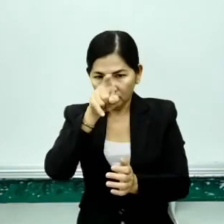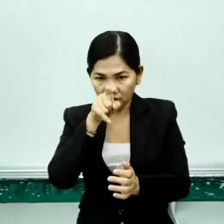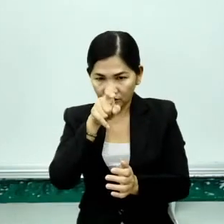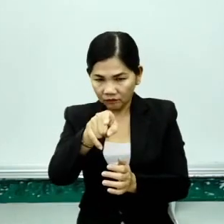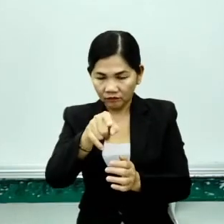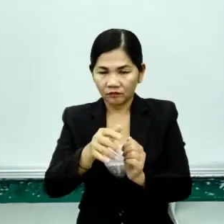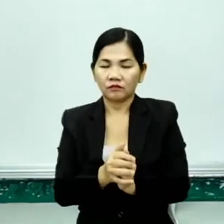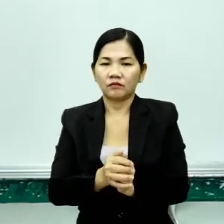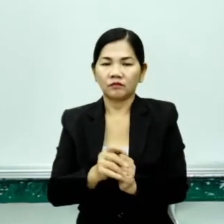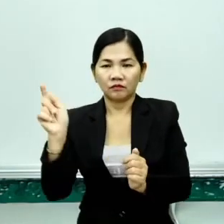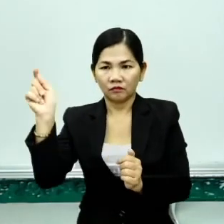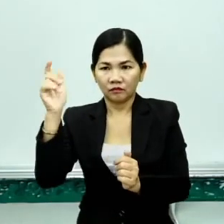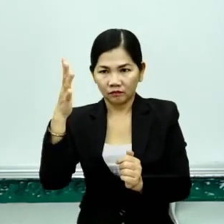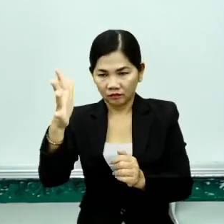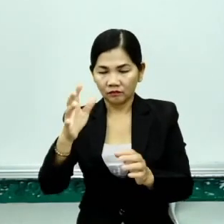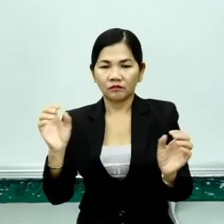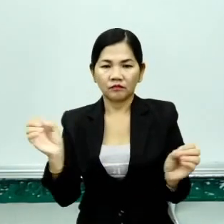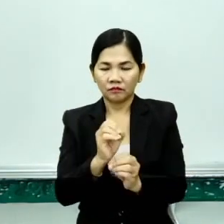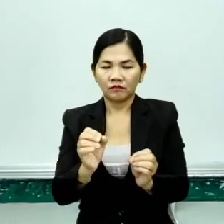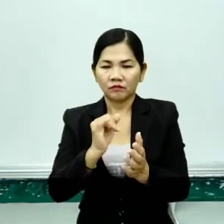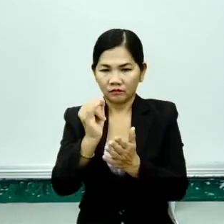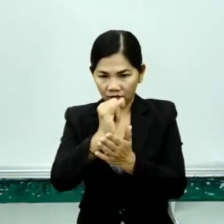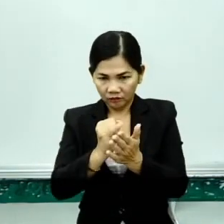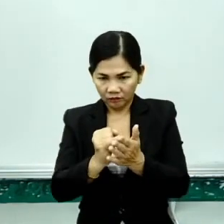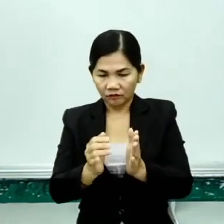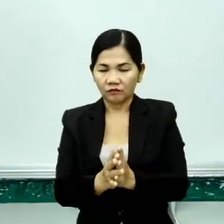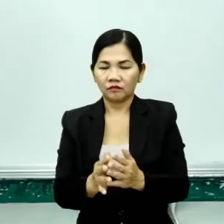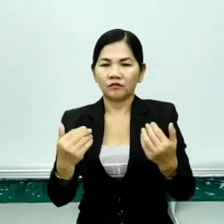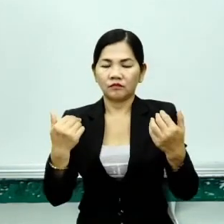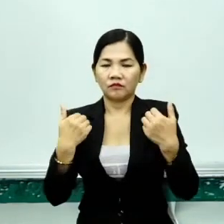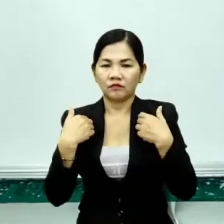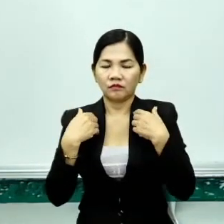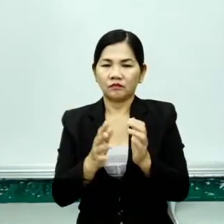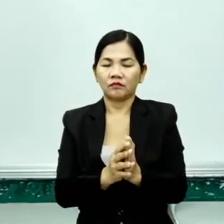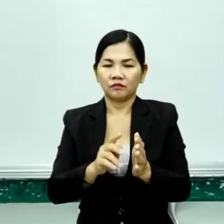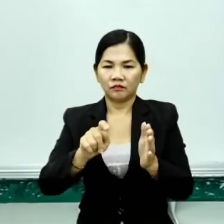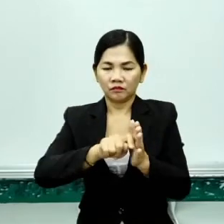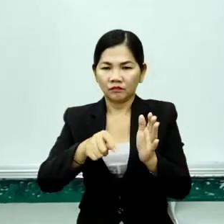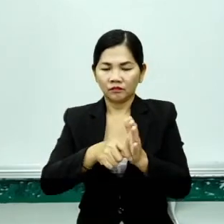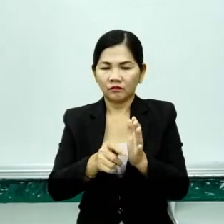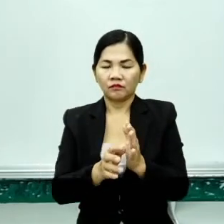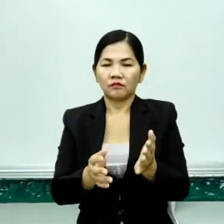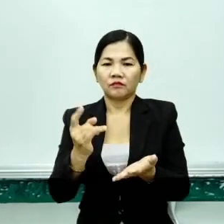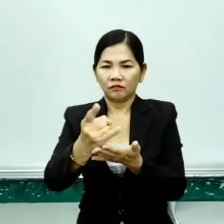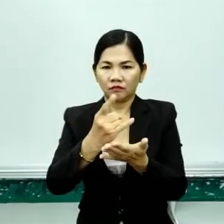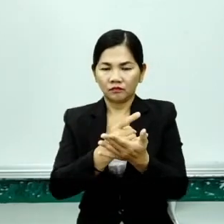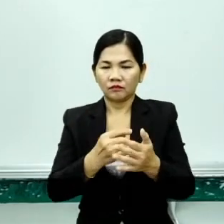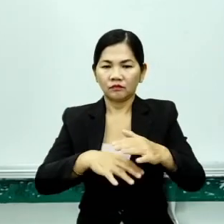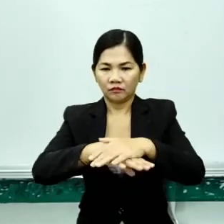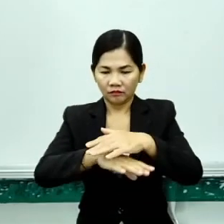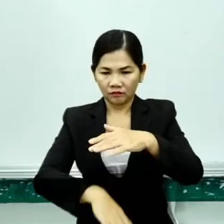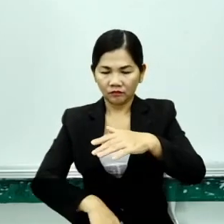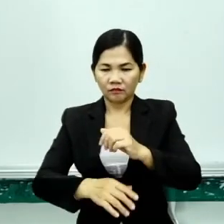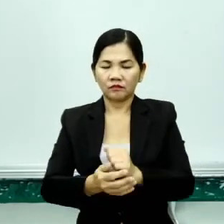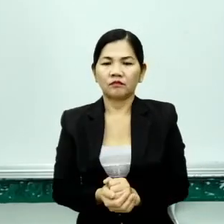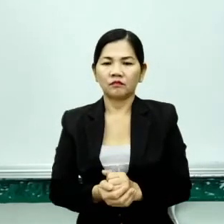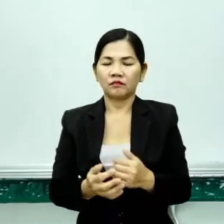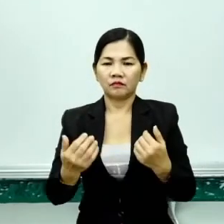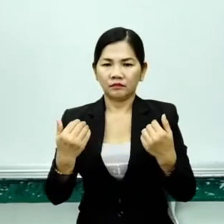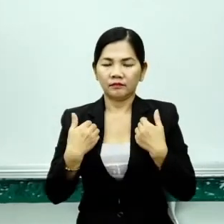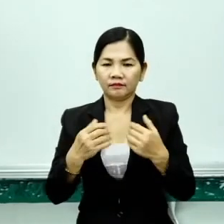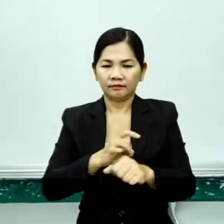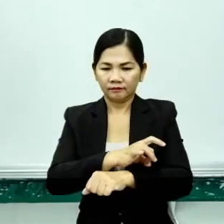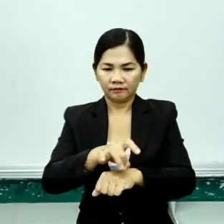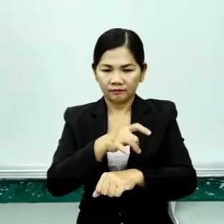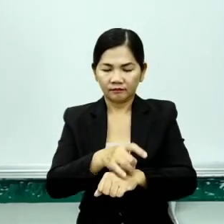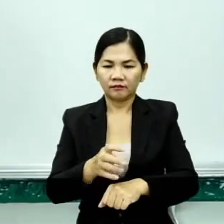con á trong này đục hiệp này con mình bạch cụ tế cha cứ con cọt tái cha khlâm xa mê riêng dưỡng cha nơi khẳng khảo này nó con cha anh chăng này cứ